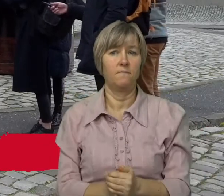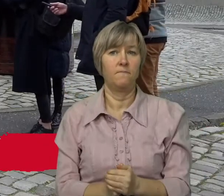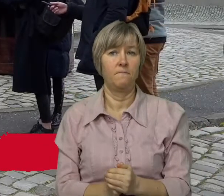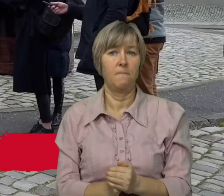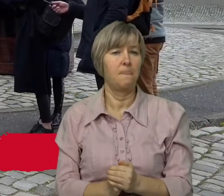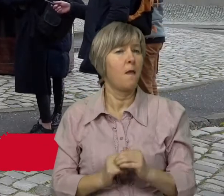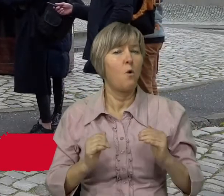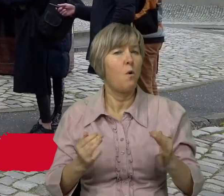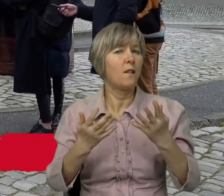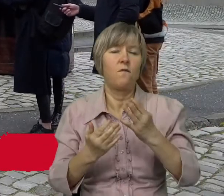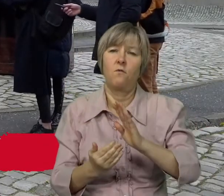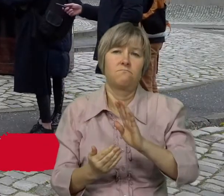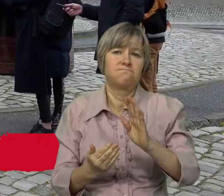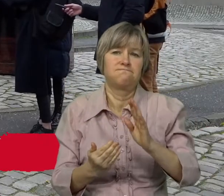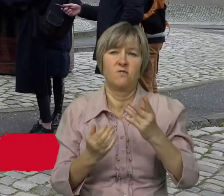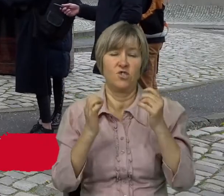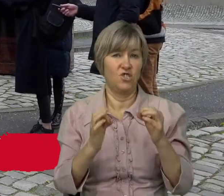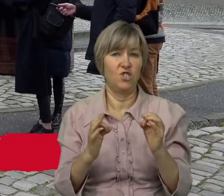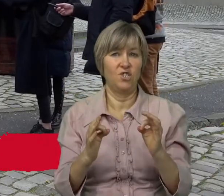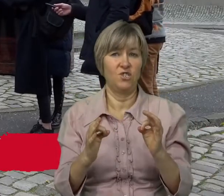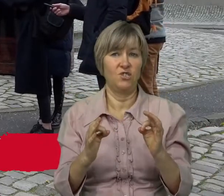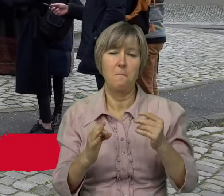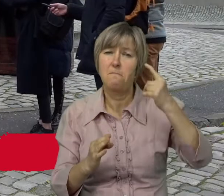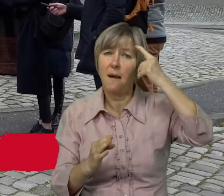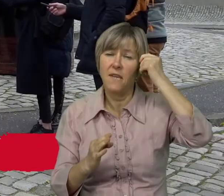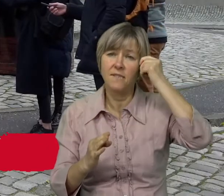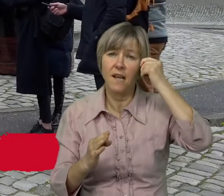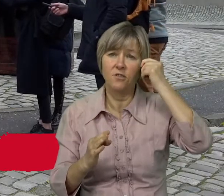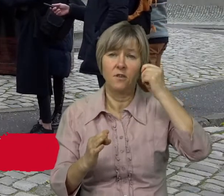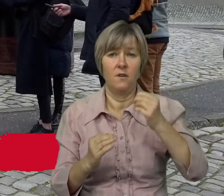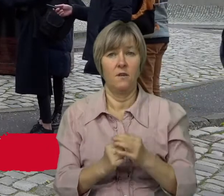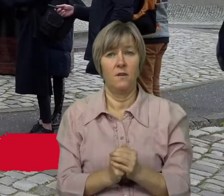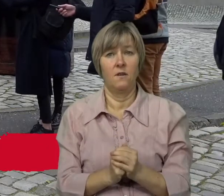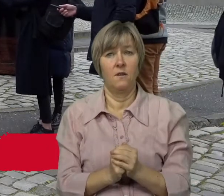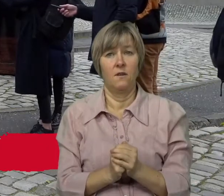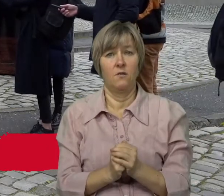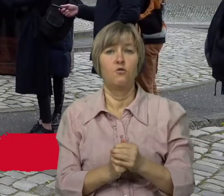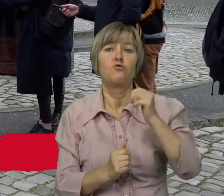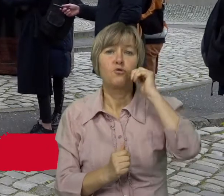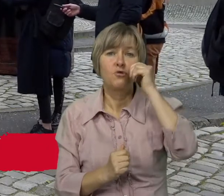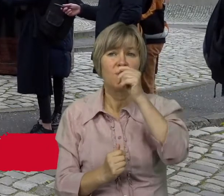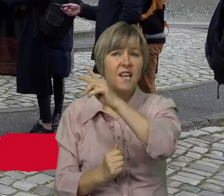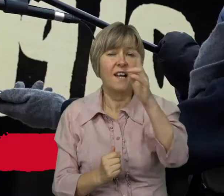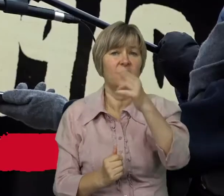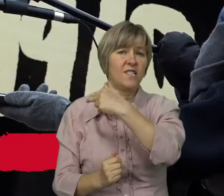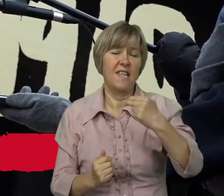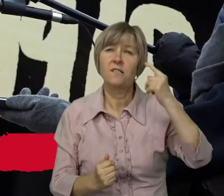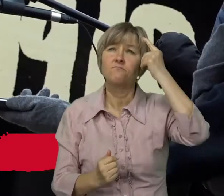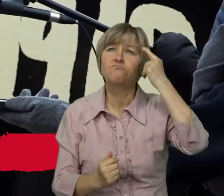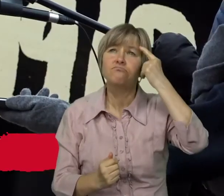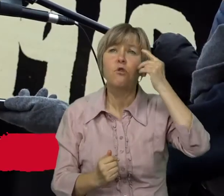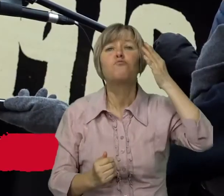Niełatwo dziś pamiętać i upamiętniać. Codziennie każdy z nas zastanawia się nad